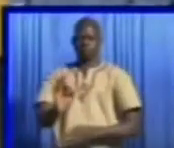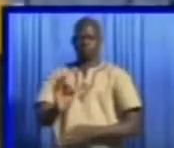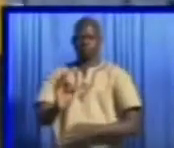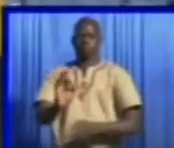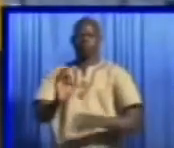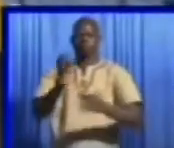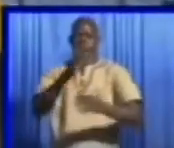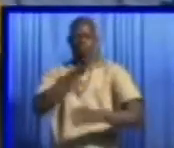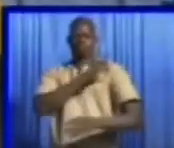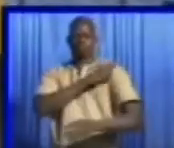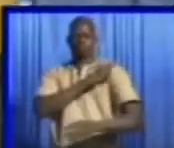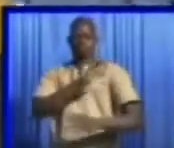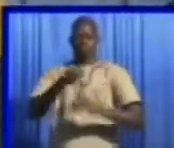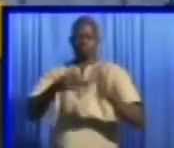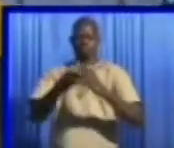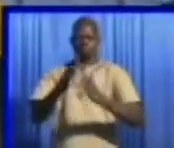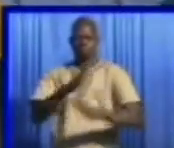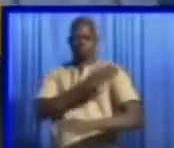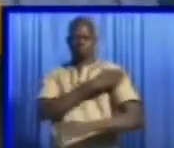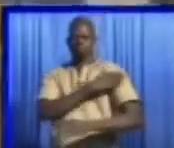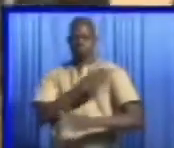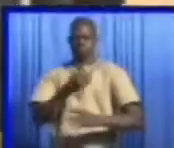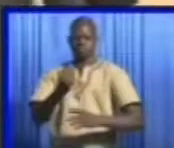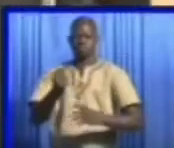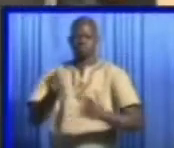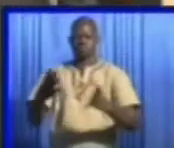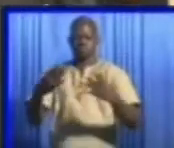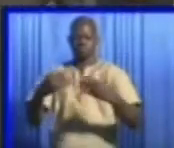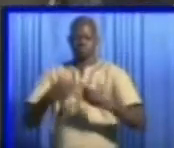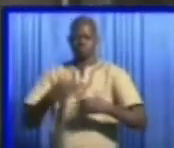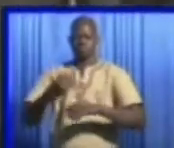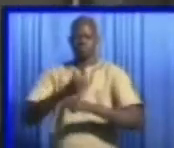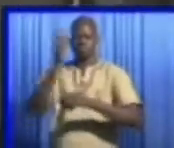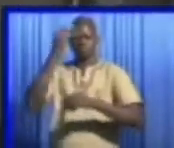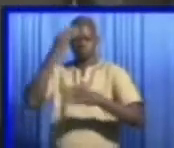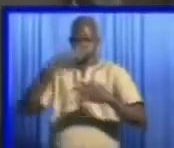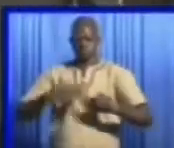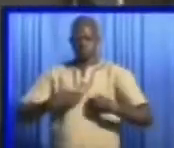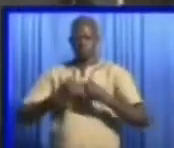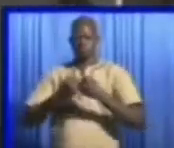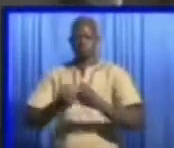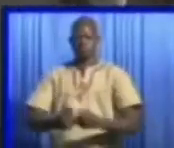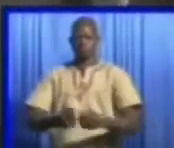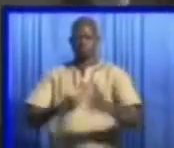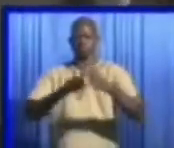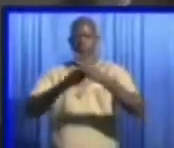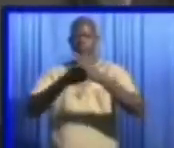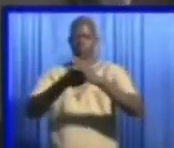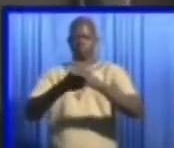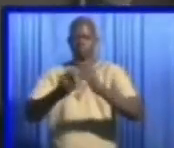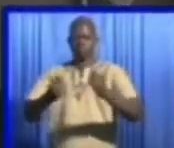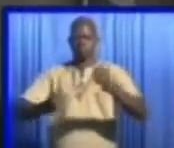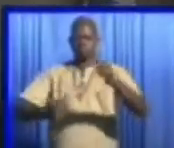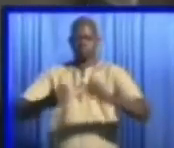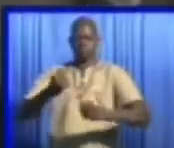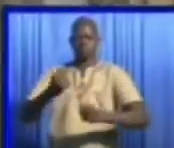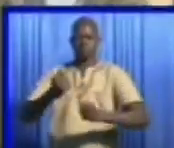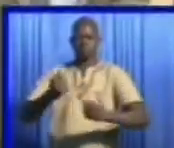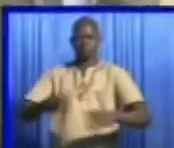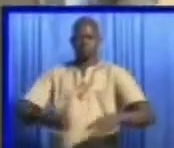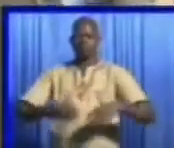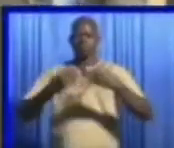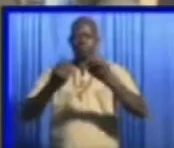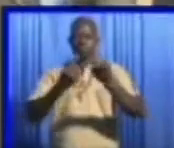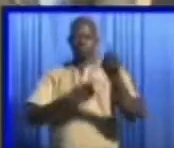Les responsables des centres de santé bénéficiaires ont reçu du ministère de la Santé les clés de leurs joyaux. Un geste qui